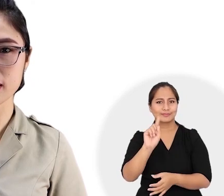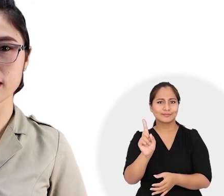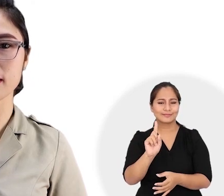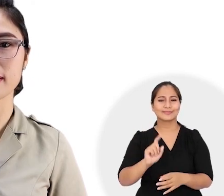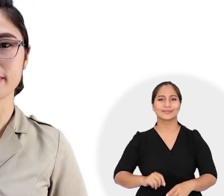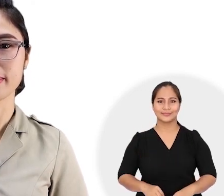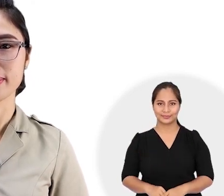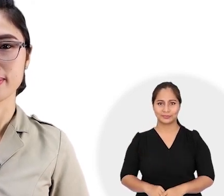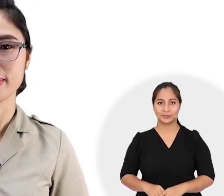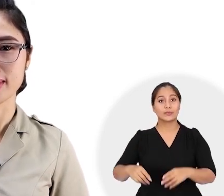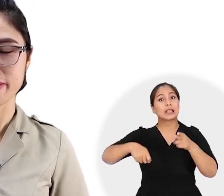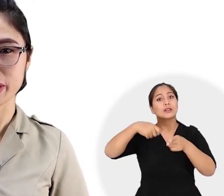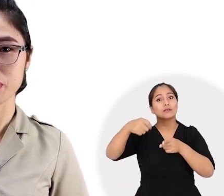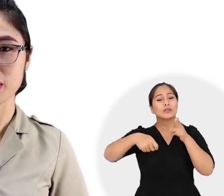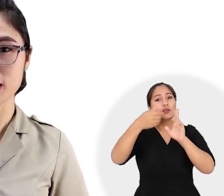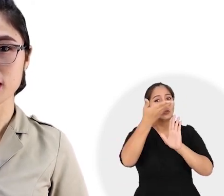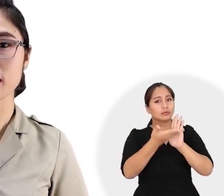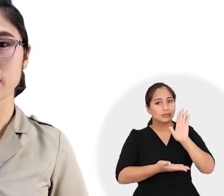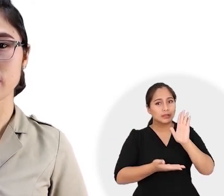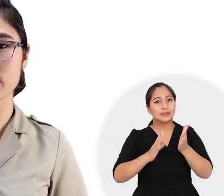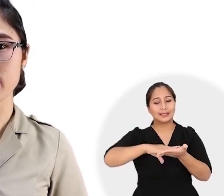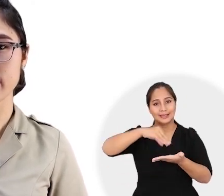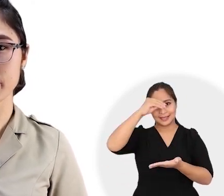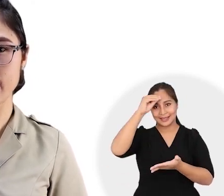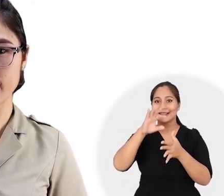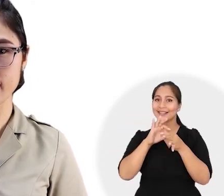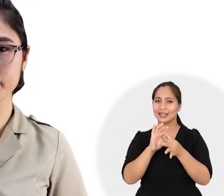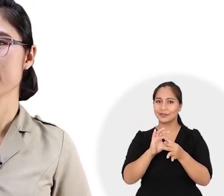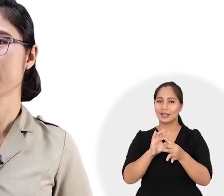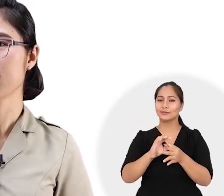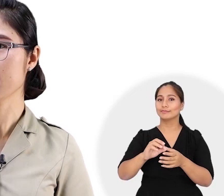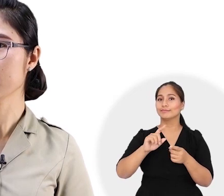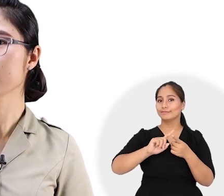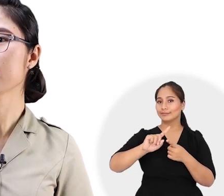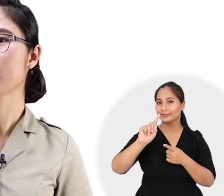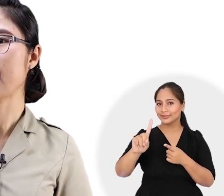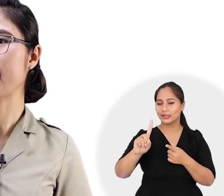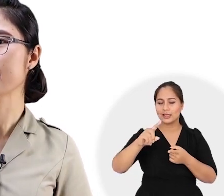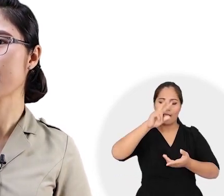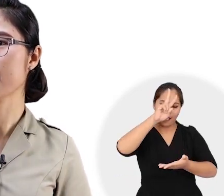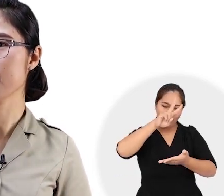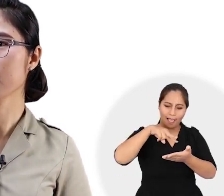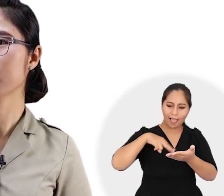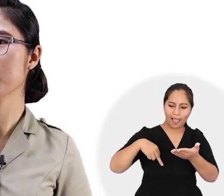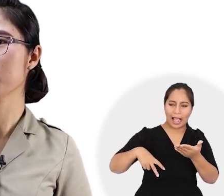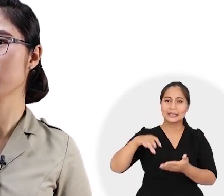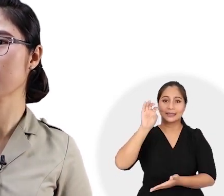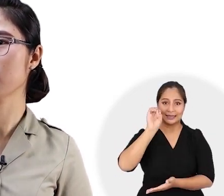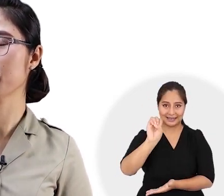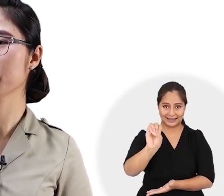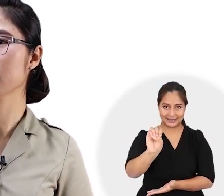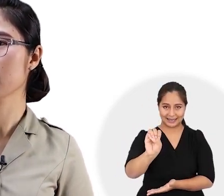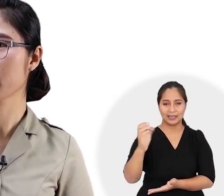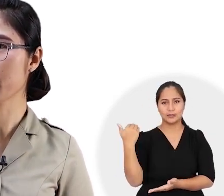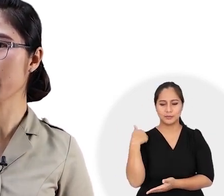อนี้ในวิดีโอนี้เฮาได้เรียนเกี่ยวกับ 1. อันสระอิที่มีตัวส